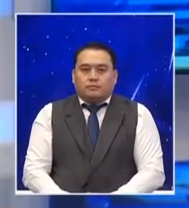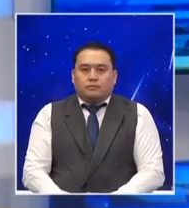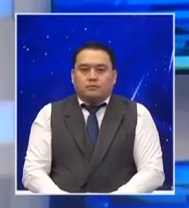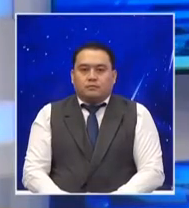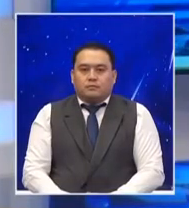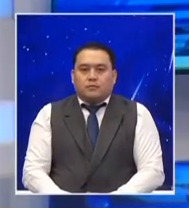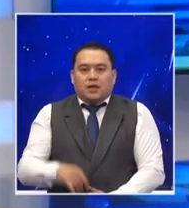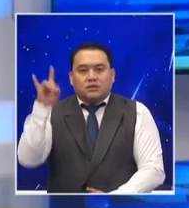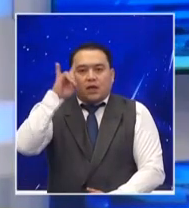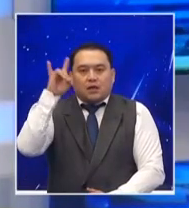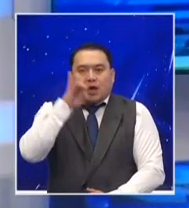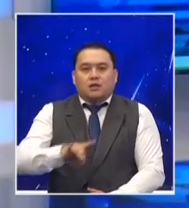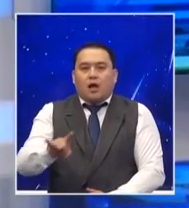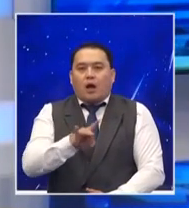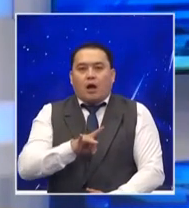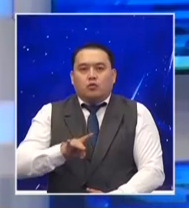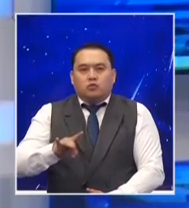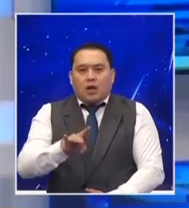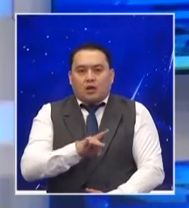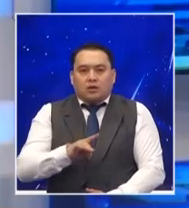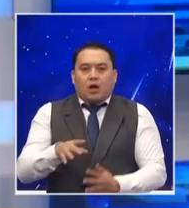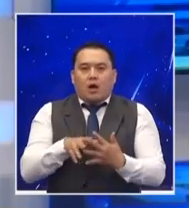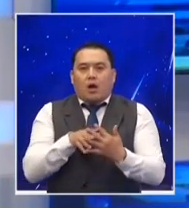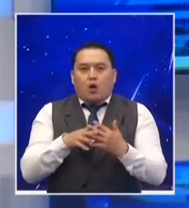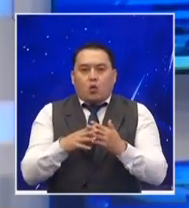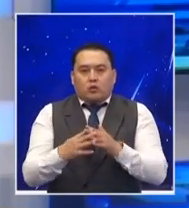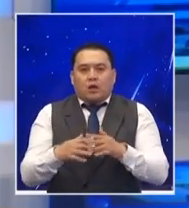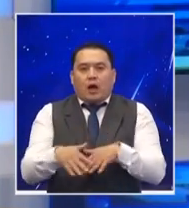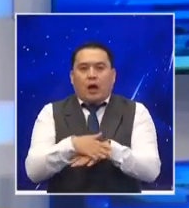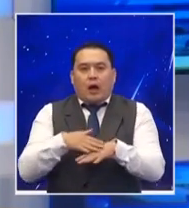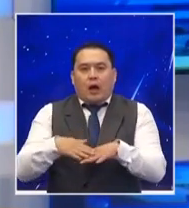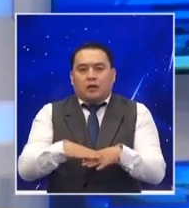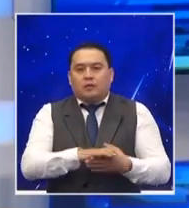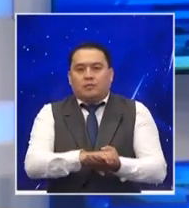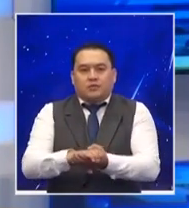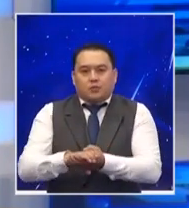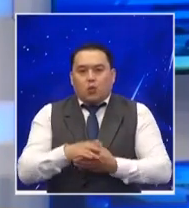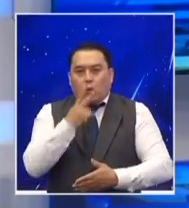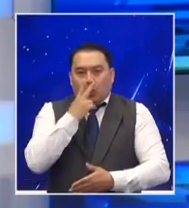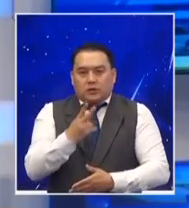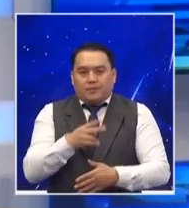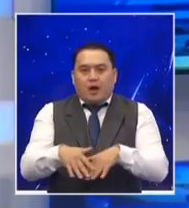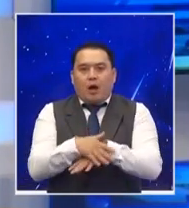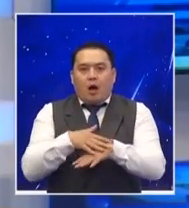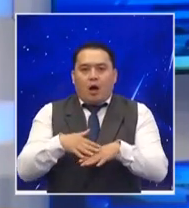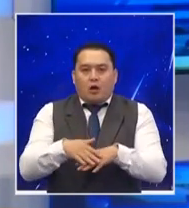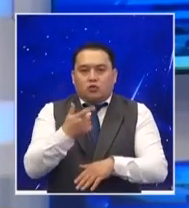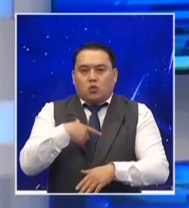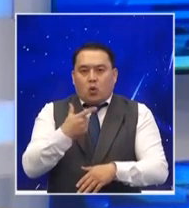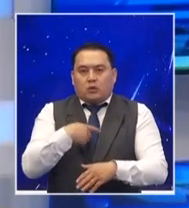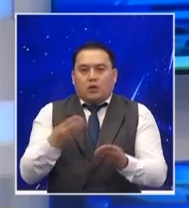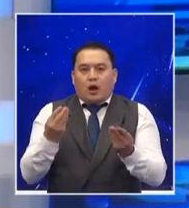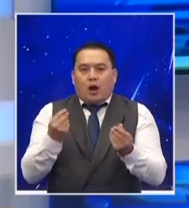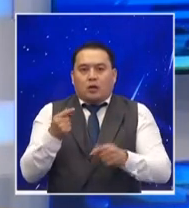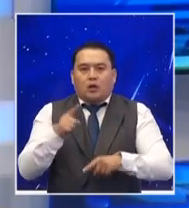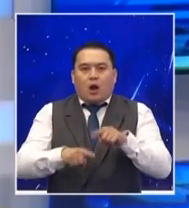Туған жерге тартылу. Сарқан аудандағы Кәкімжан Қазыбаев ауылының азаматтары бірлігінің бекемдігін көрсетті. Ауыл тұрғындары өз қаражатына,